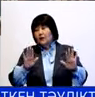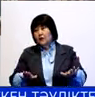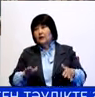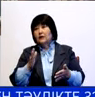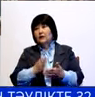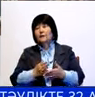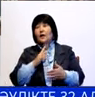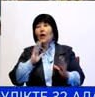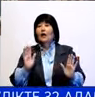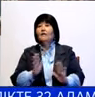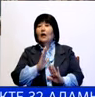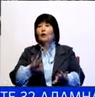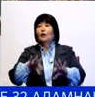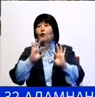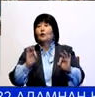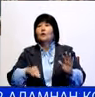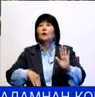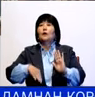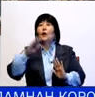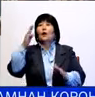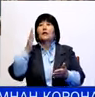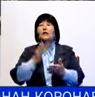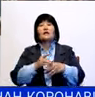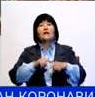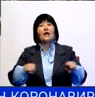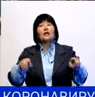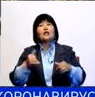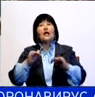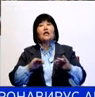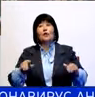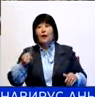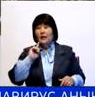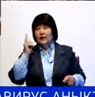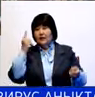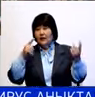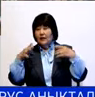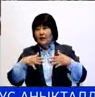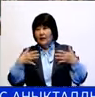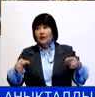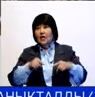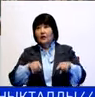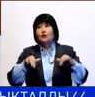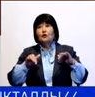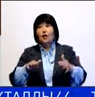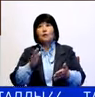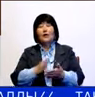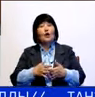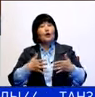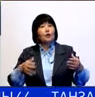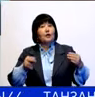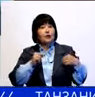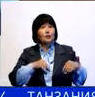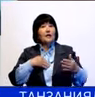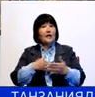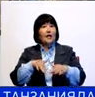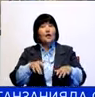фольклор Нигерии насиха тоже не было армия мажорданность Саратов